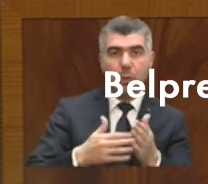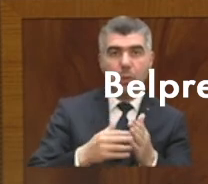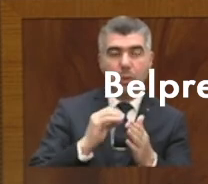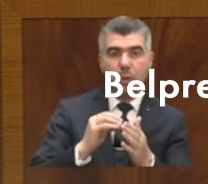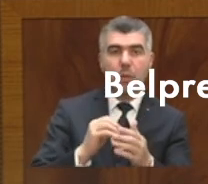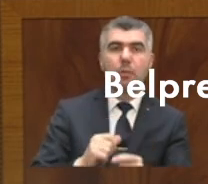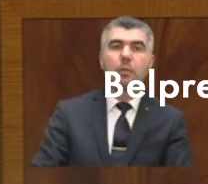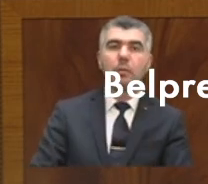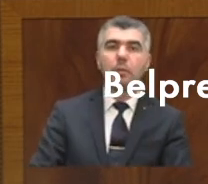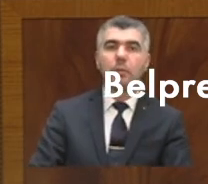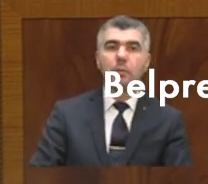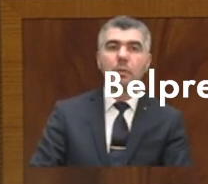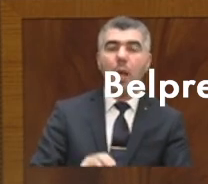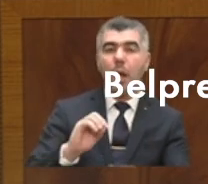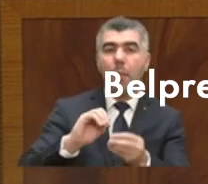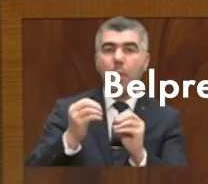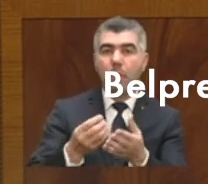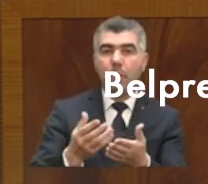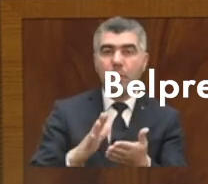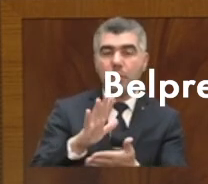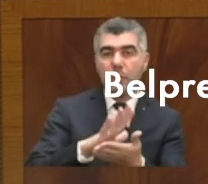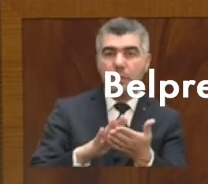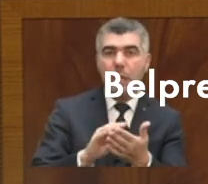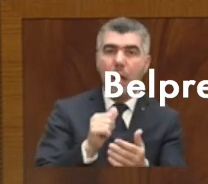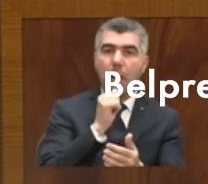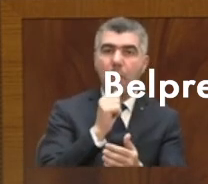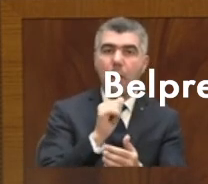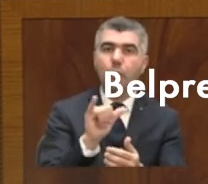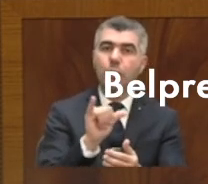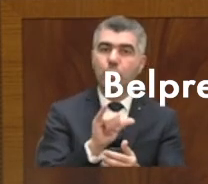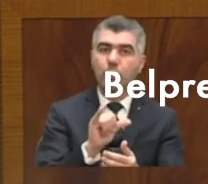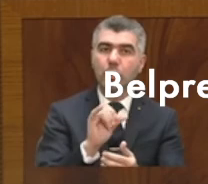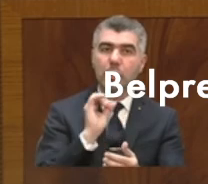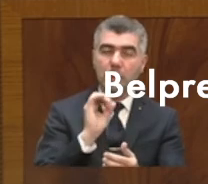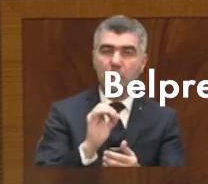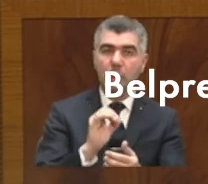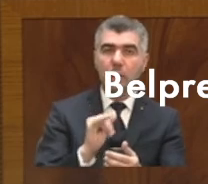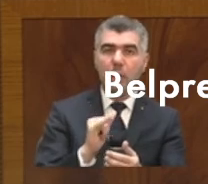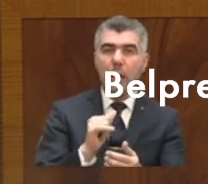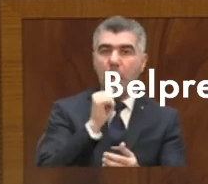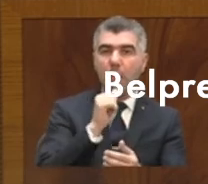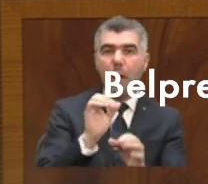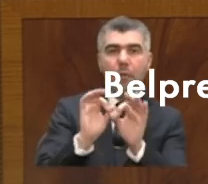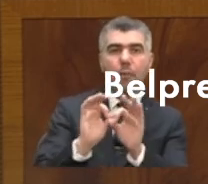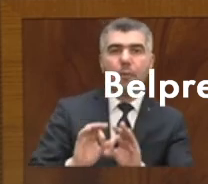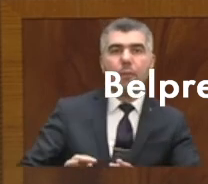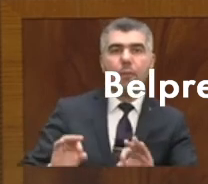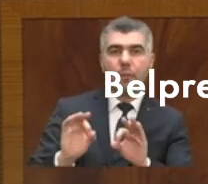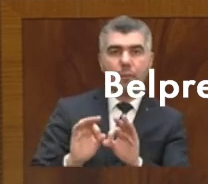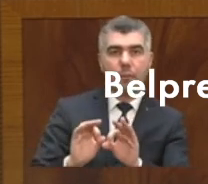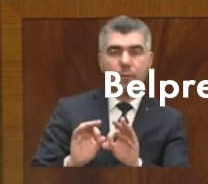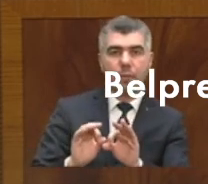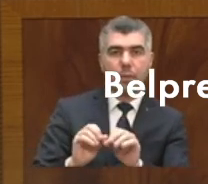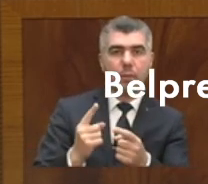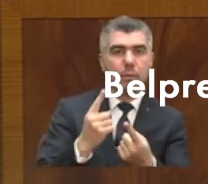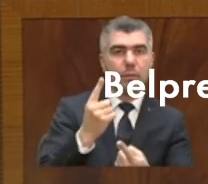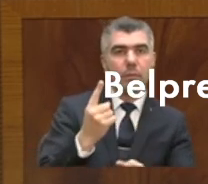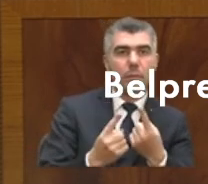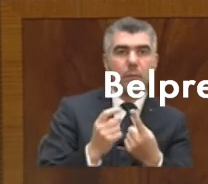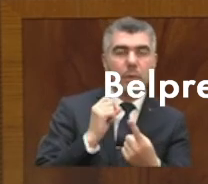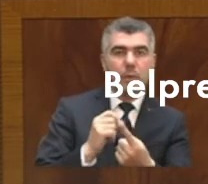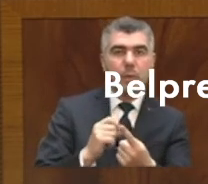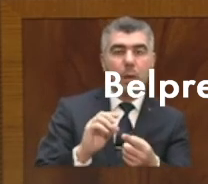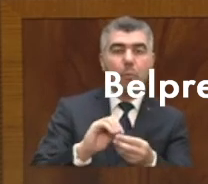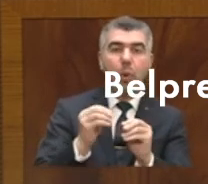متر مكعب. عندنا اشكاليه ديال جوده المياه، وعندنا اشكاليه ديال انه الماء ما غيبقاش لان نصول الغيث، وبالتالي كان غيكون عندنا